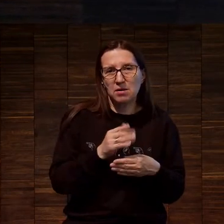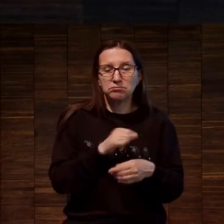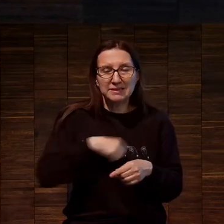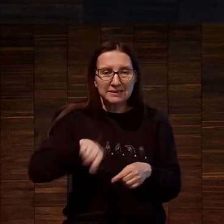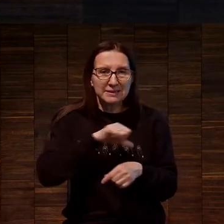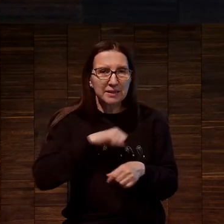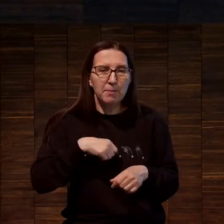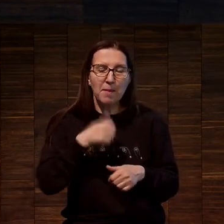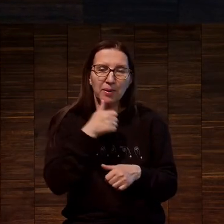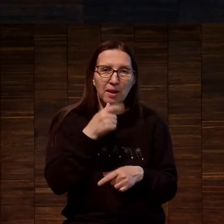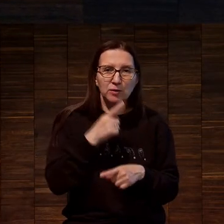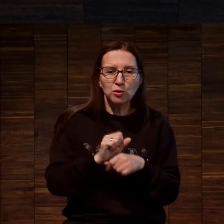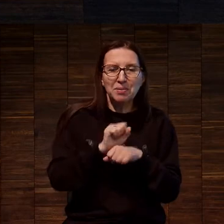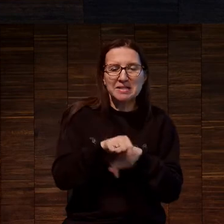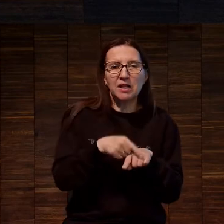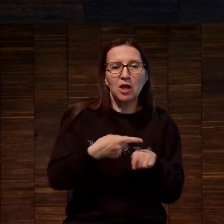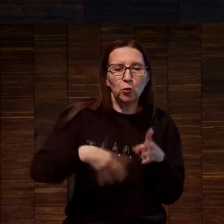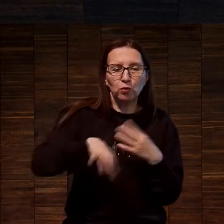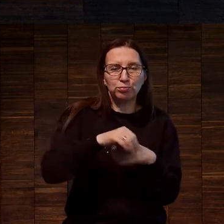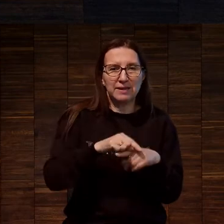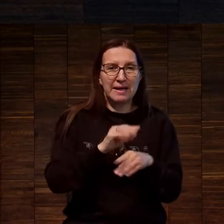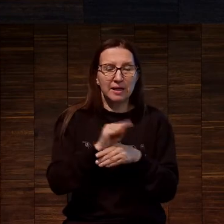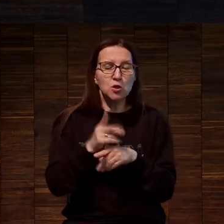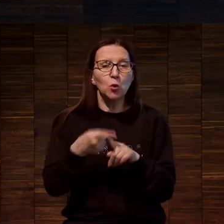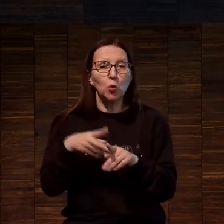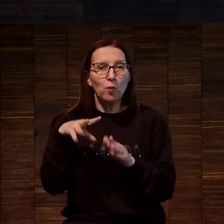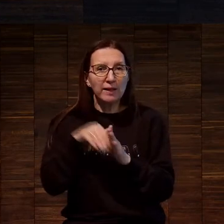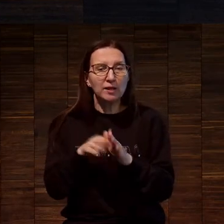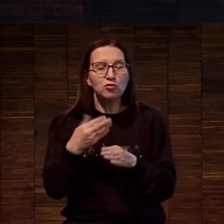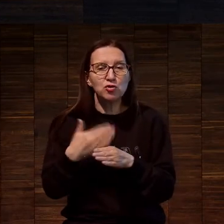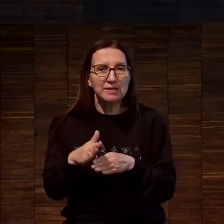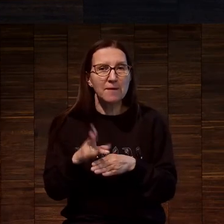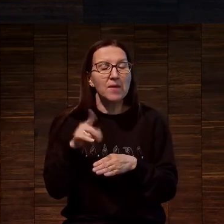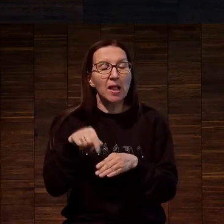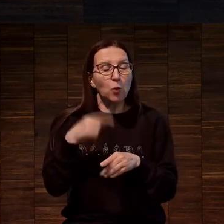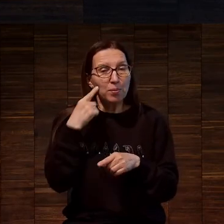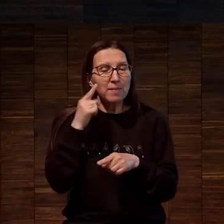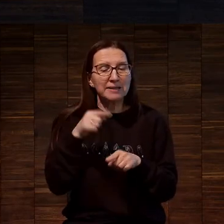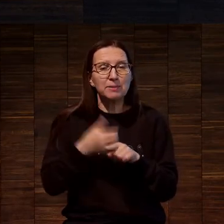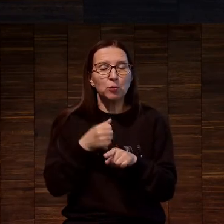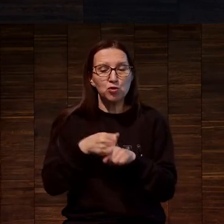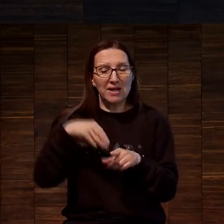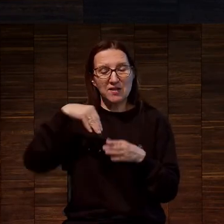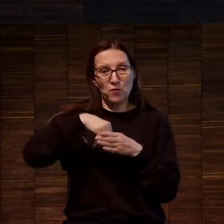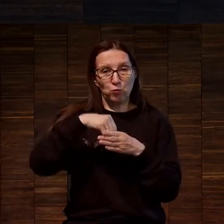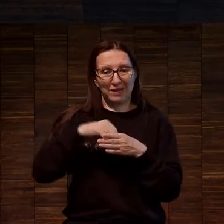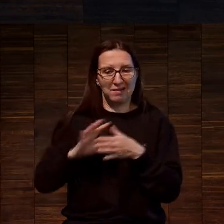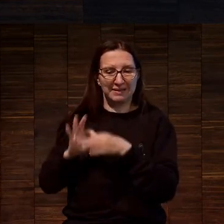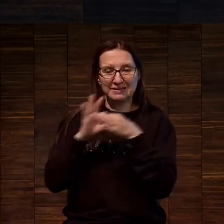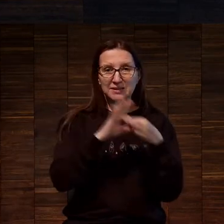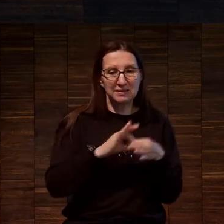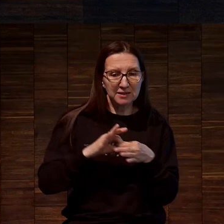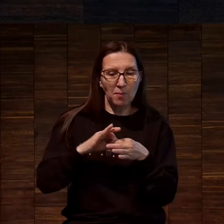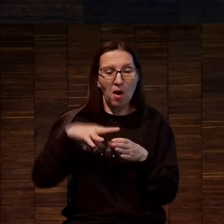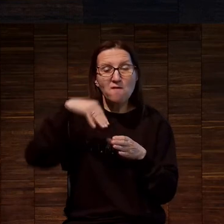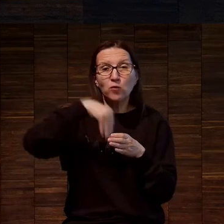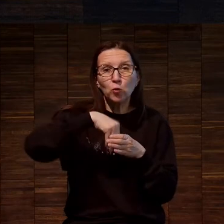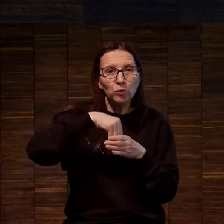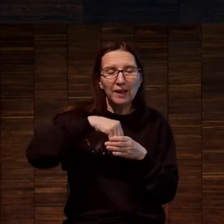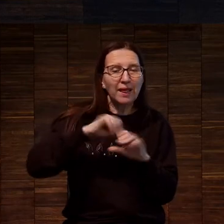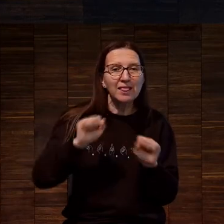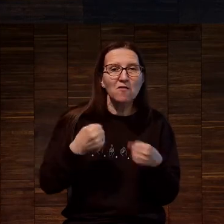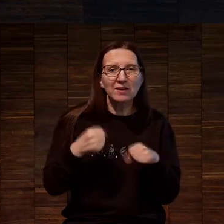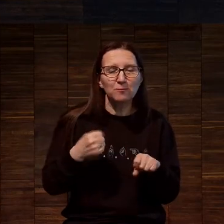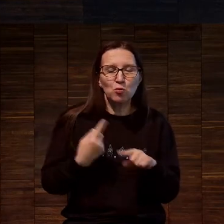сами пытаются ее преодолеть. Вот, но это часть как раз вот этой институциональной системы, критики, нельзя, которую мы транслируем. Вы сами прекрасно понимаете, что изнутри системы